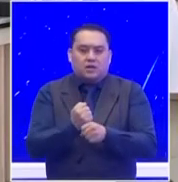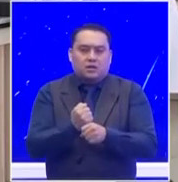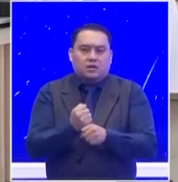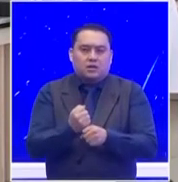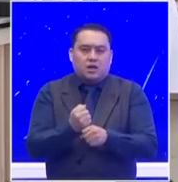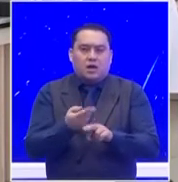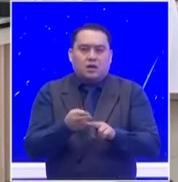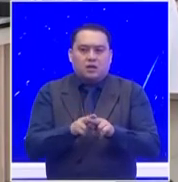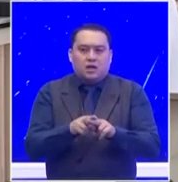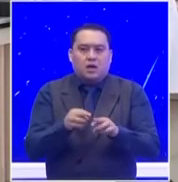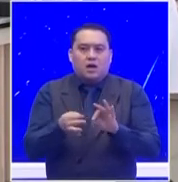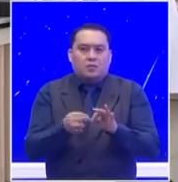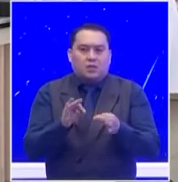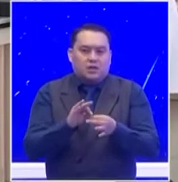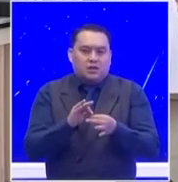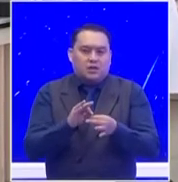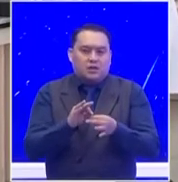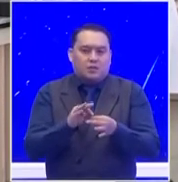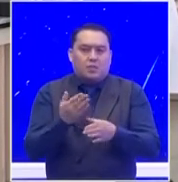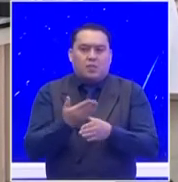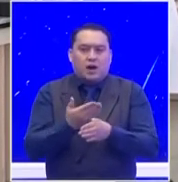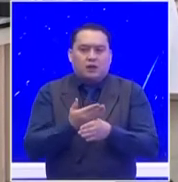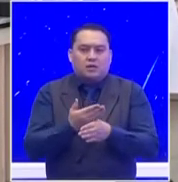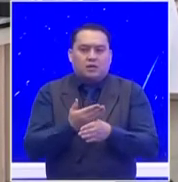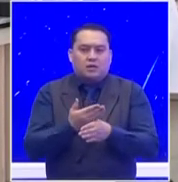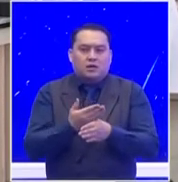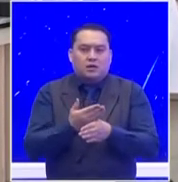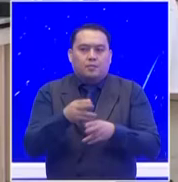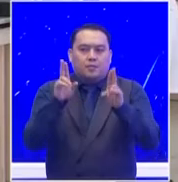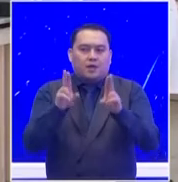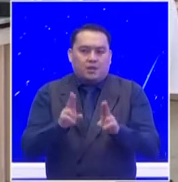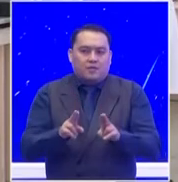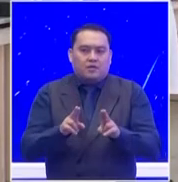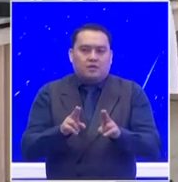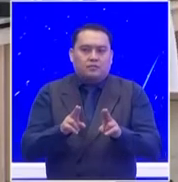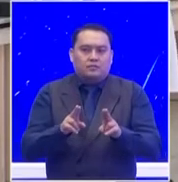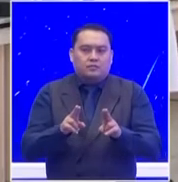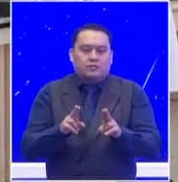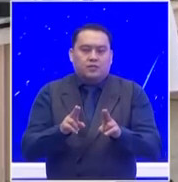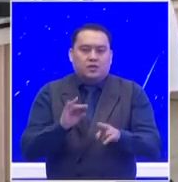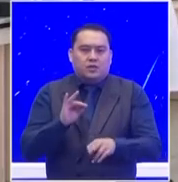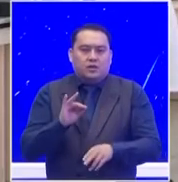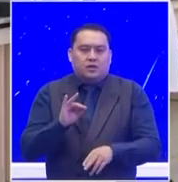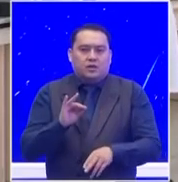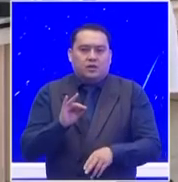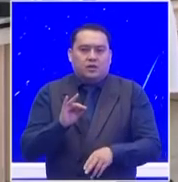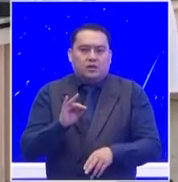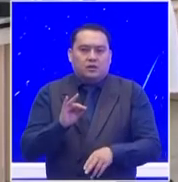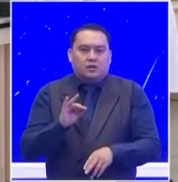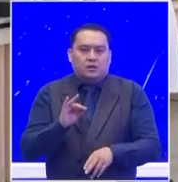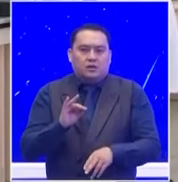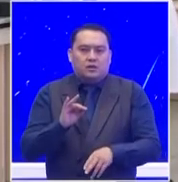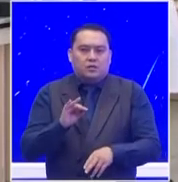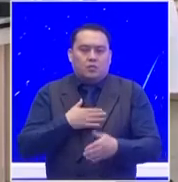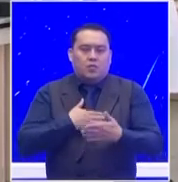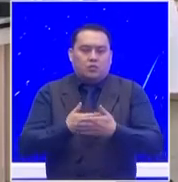трассу для этой олимпиады, помогают нам с правилами, с регламентом и вообще